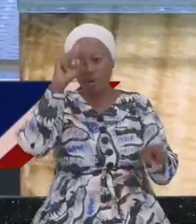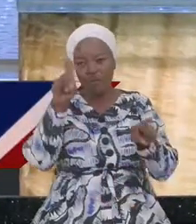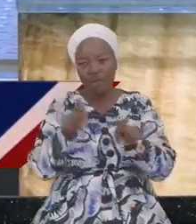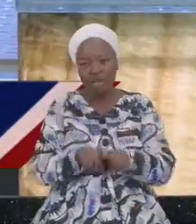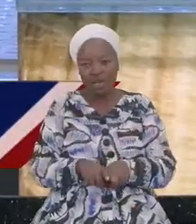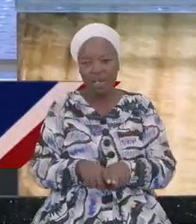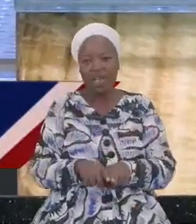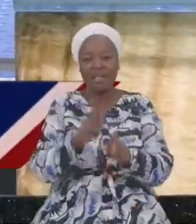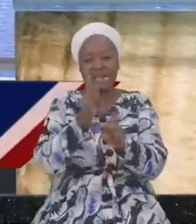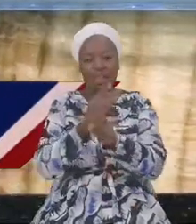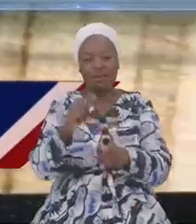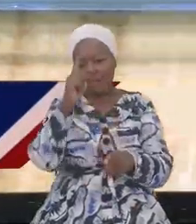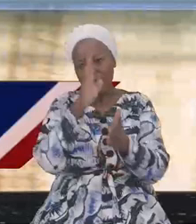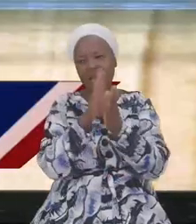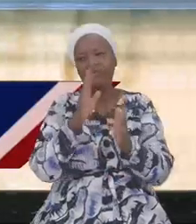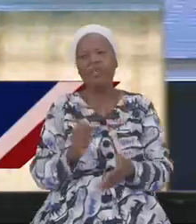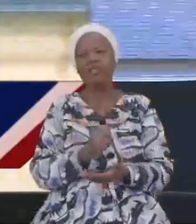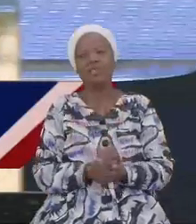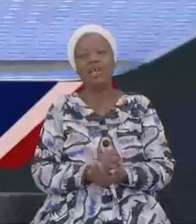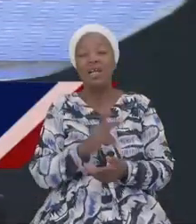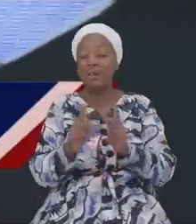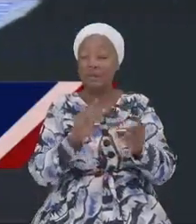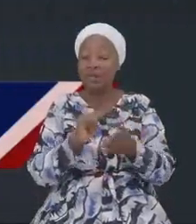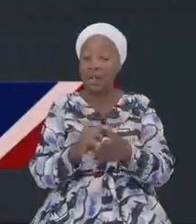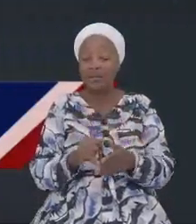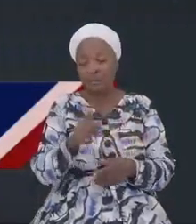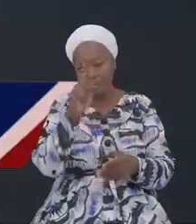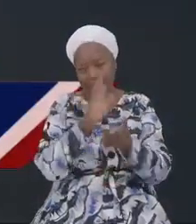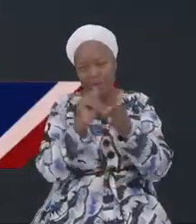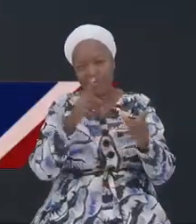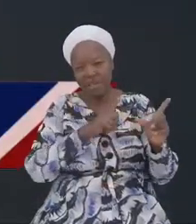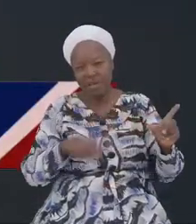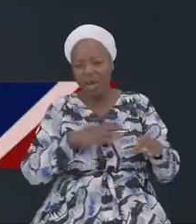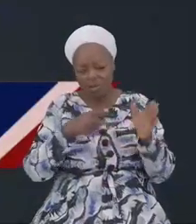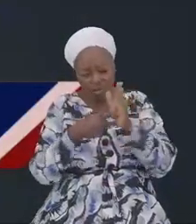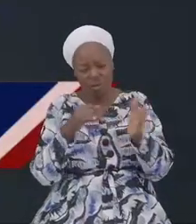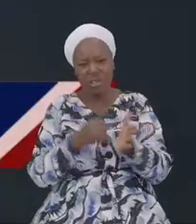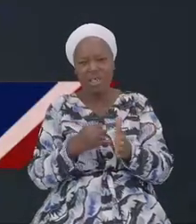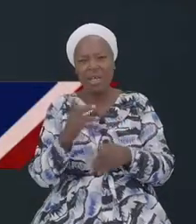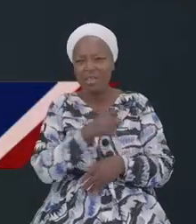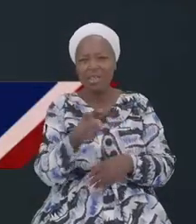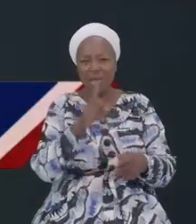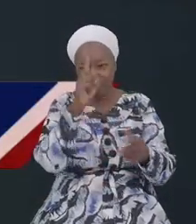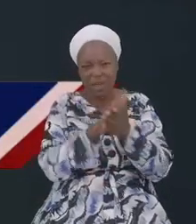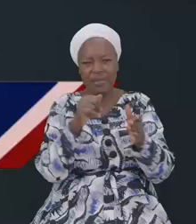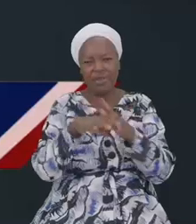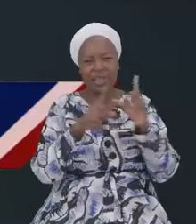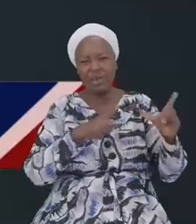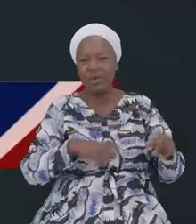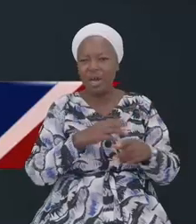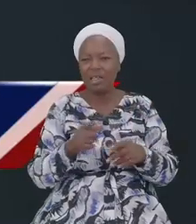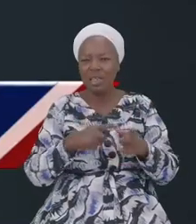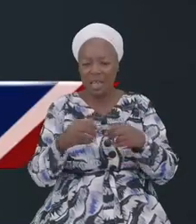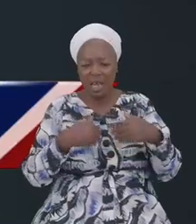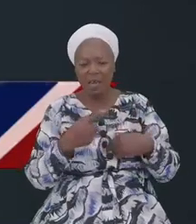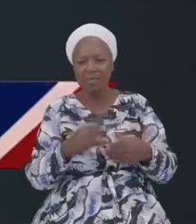l'alliance. Les gens qui croient au Seigneur, ils le démontrent. Ils ont cru au Seigneur et ils ont